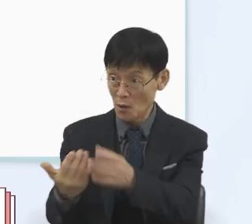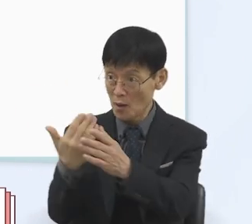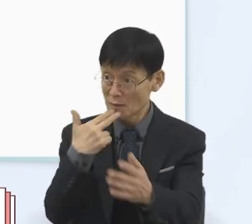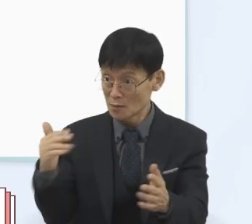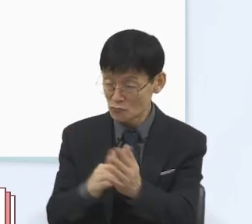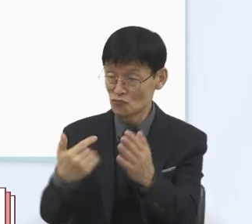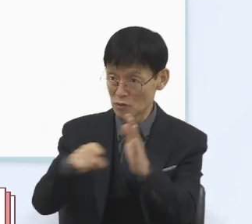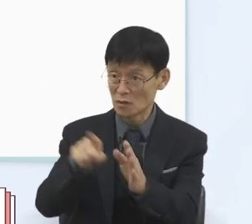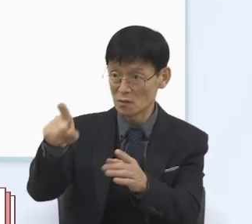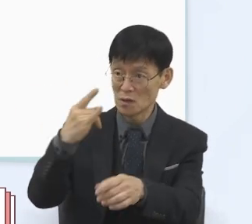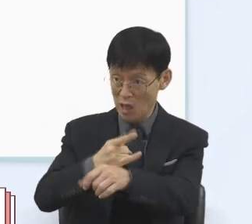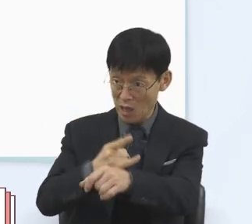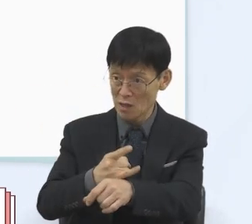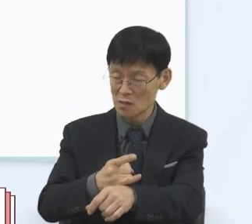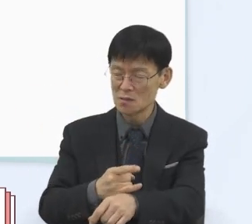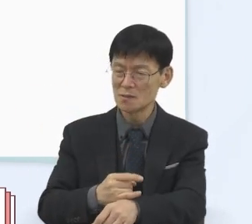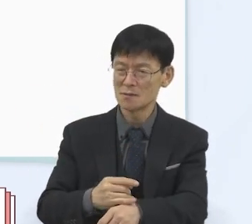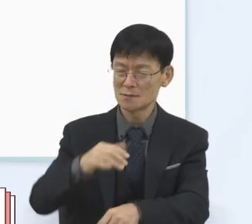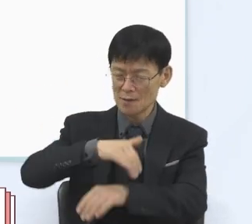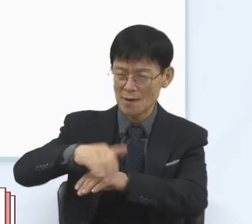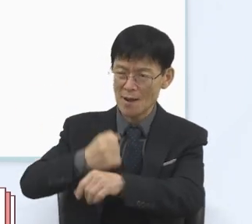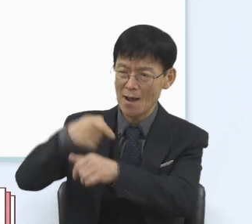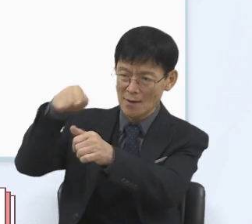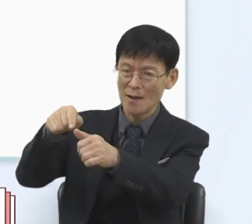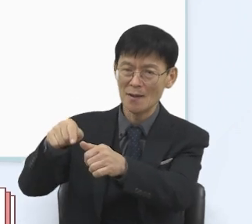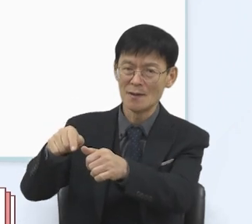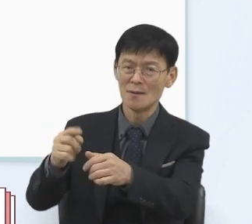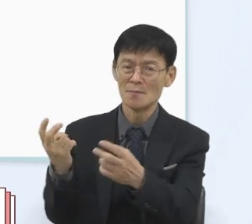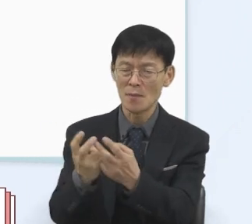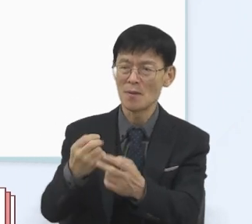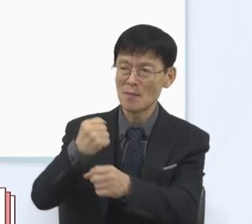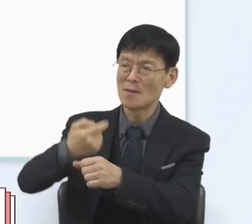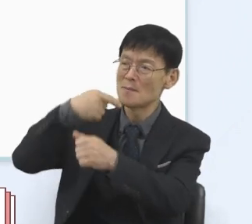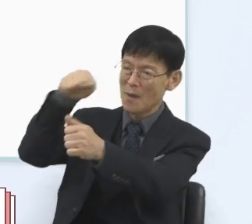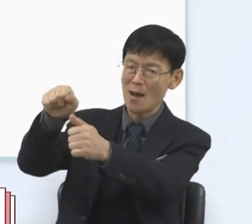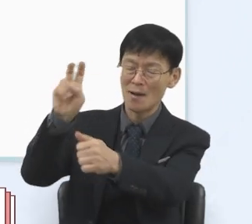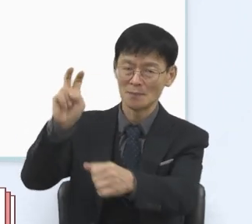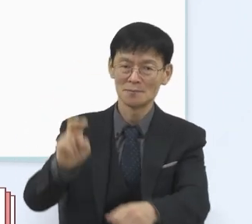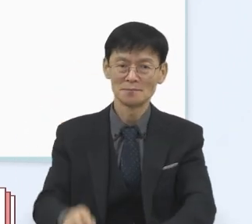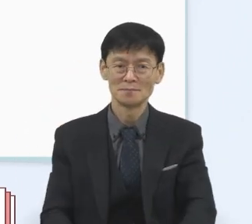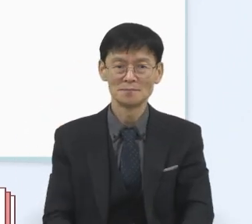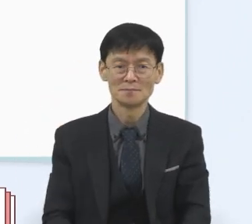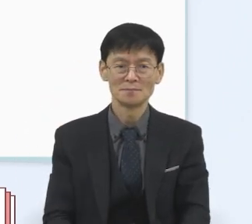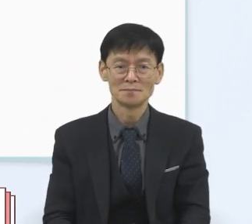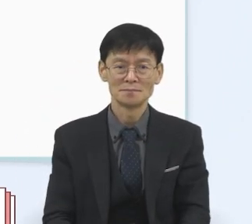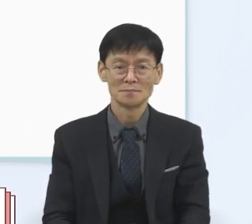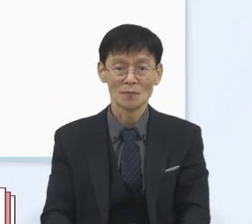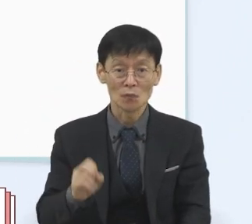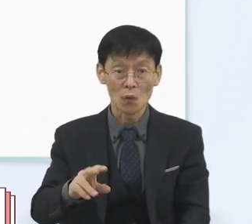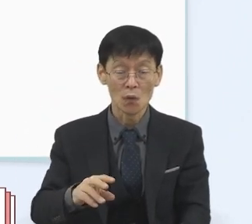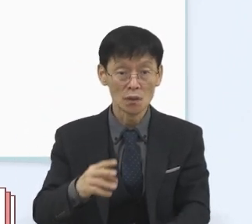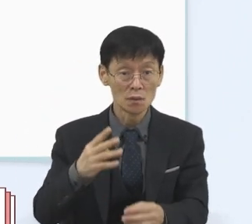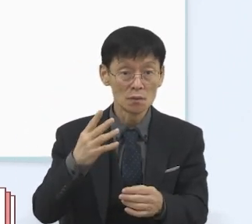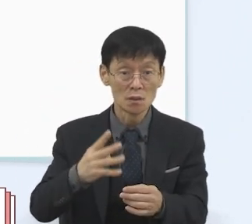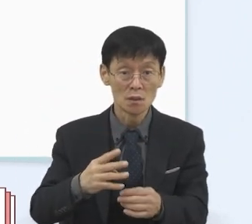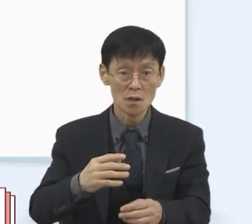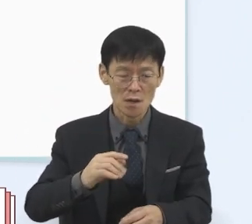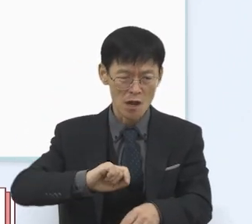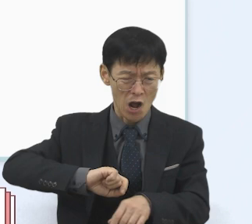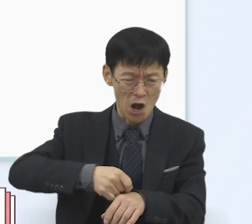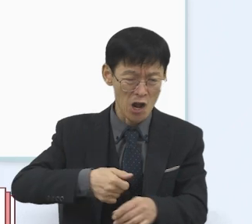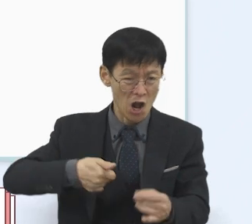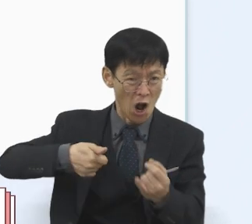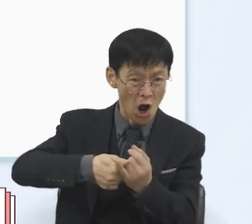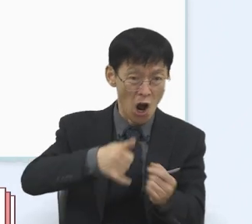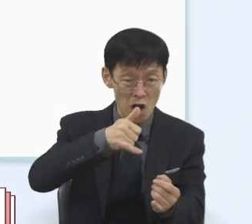일이 발생되지 않도록 계획을 세우거나 방법을 만들라고 할 수 있습니다. 그리고 강제로 성적인